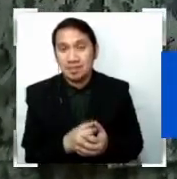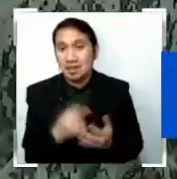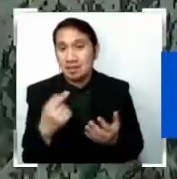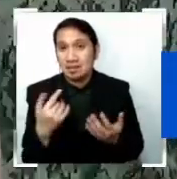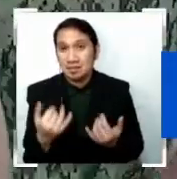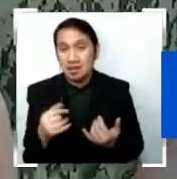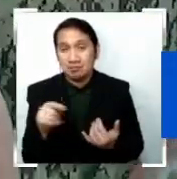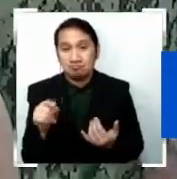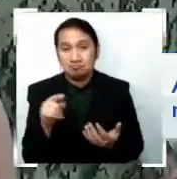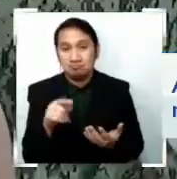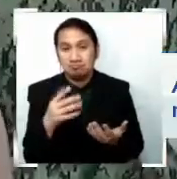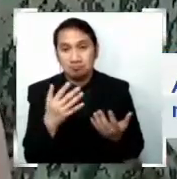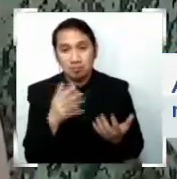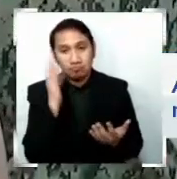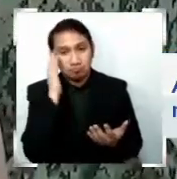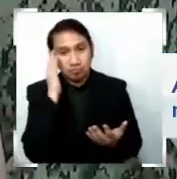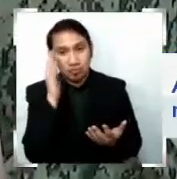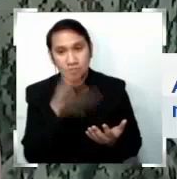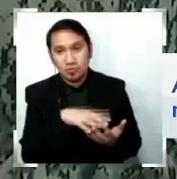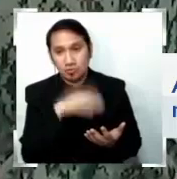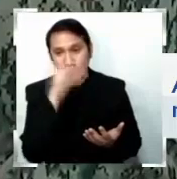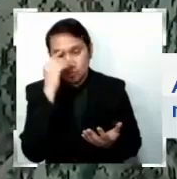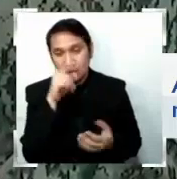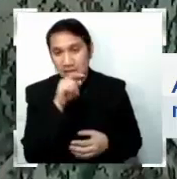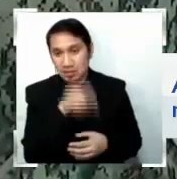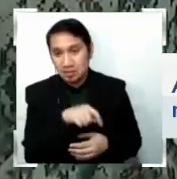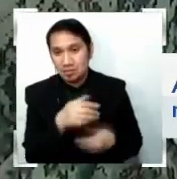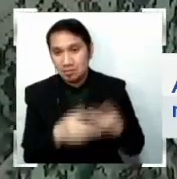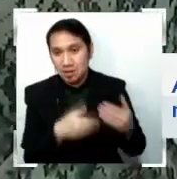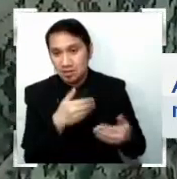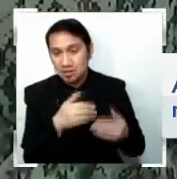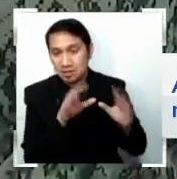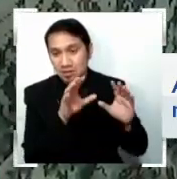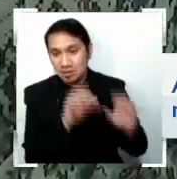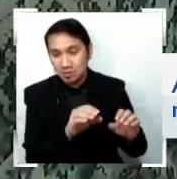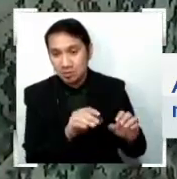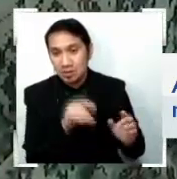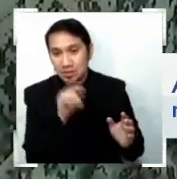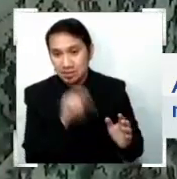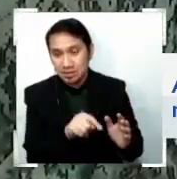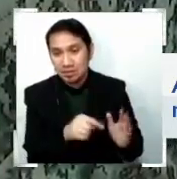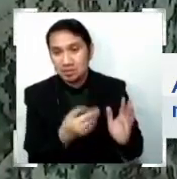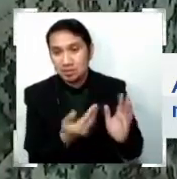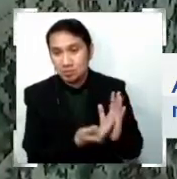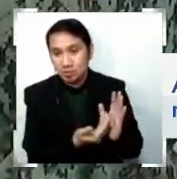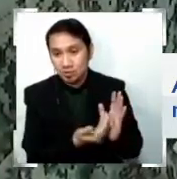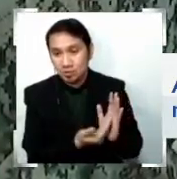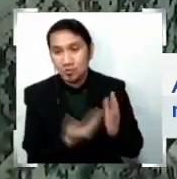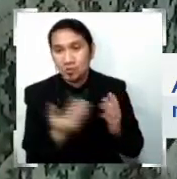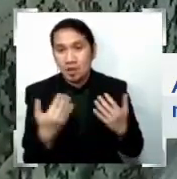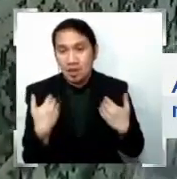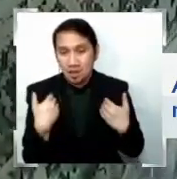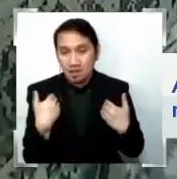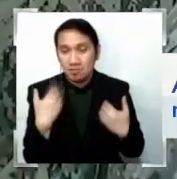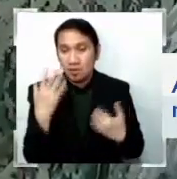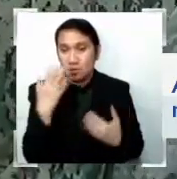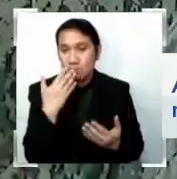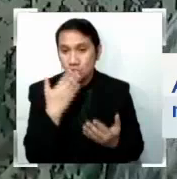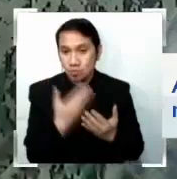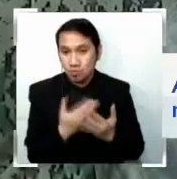from them. Itong operasyon nito, ito yung patotoo na talagang napakaganda ng aming relations bukod